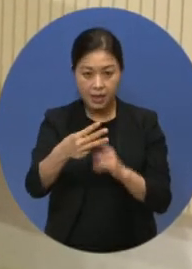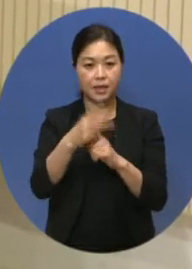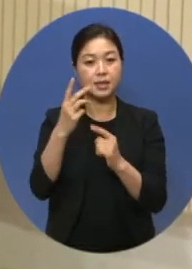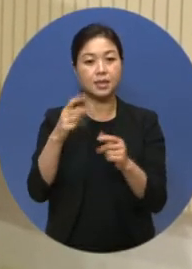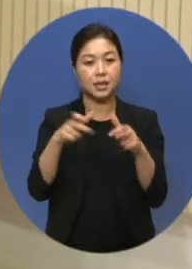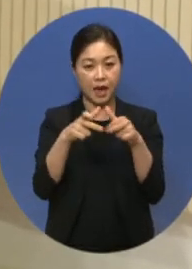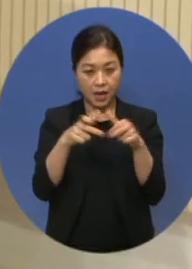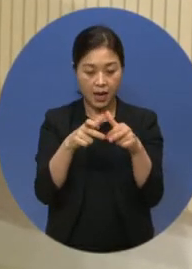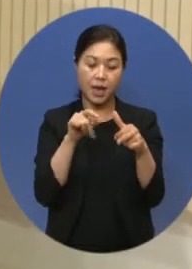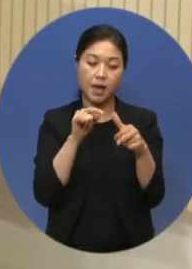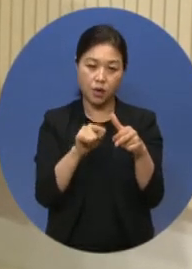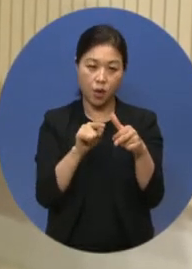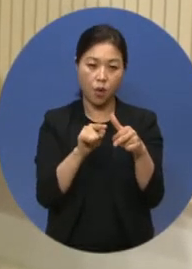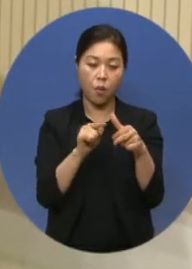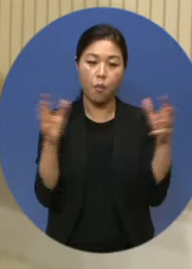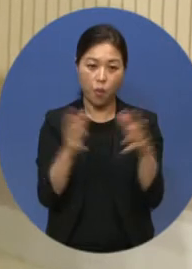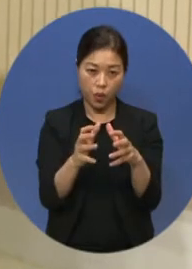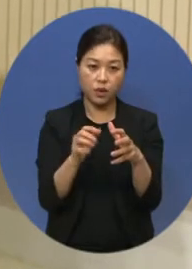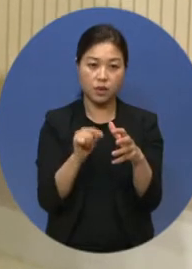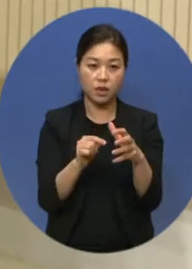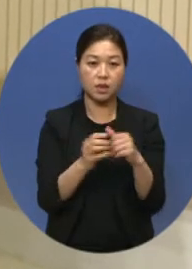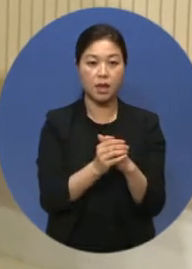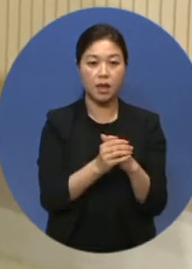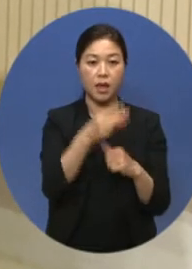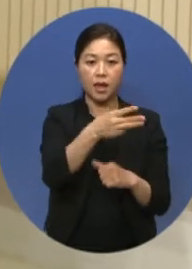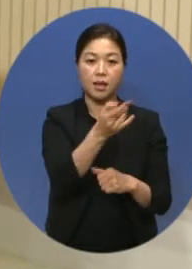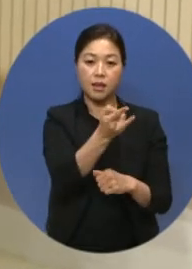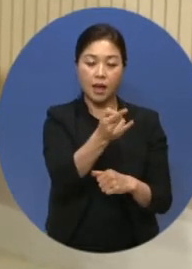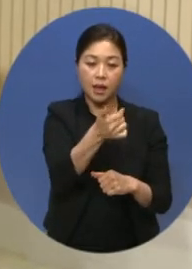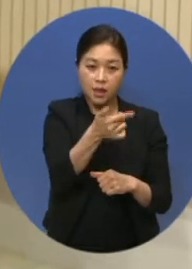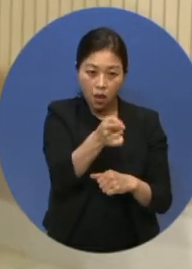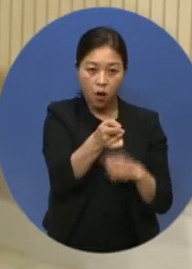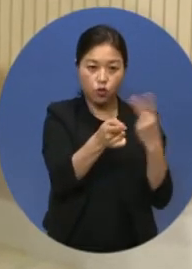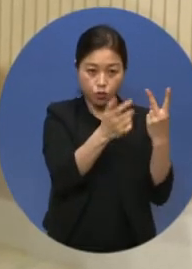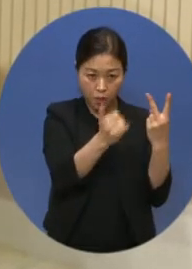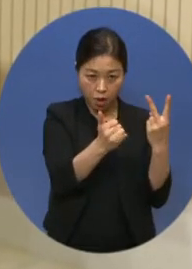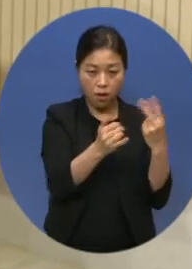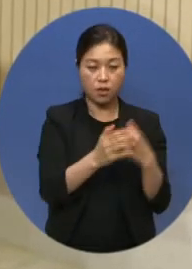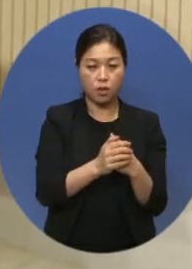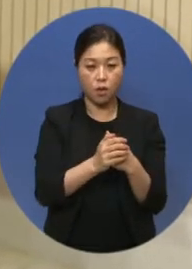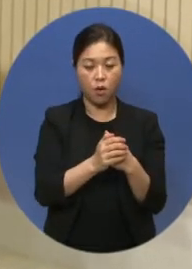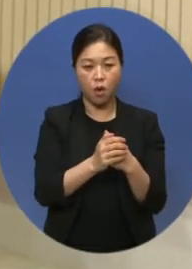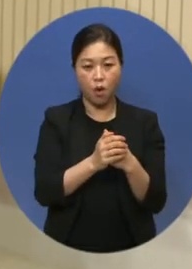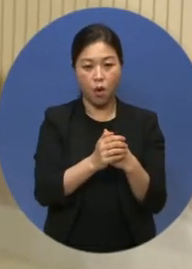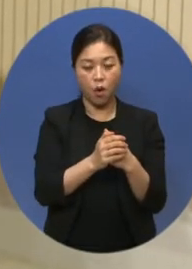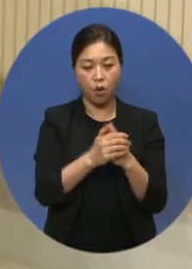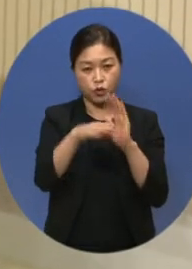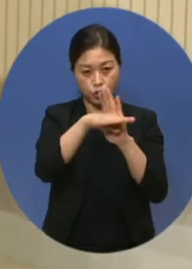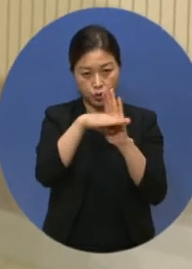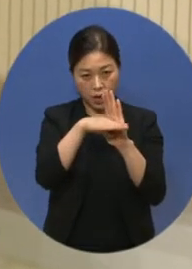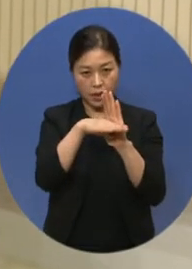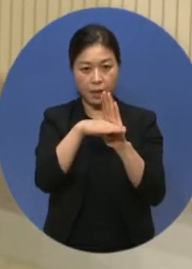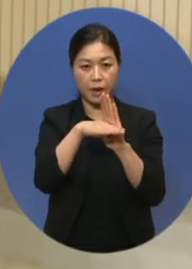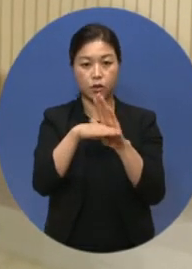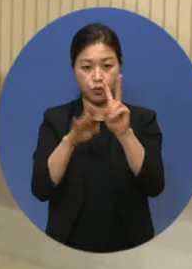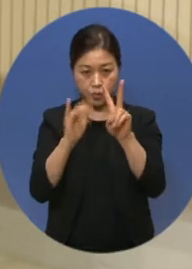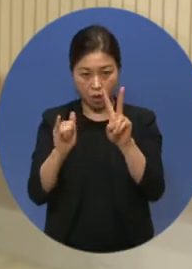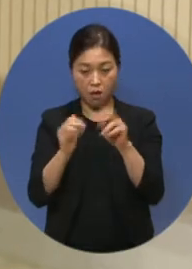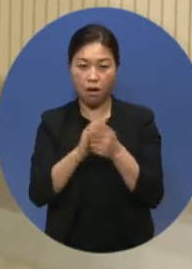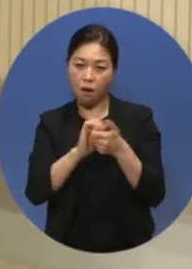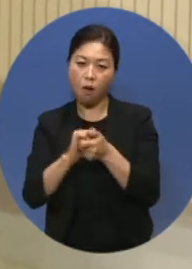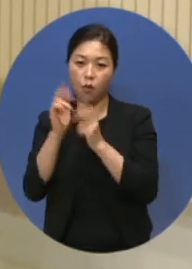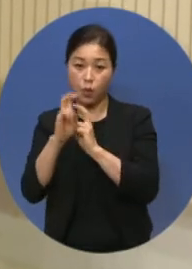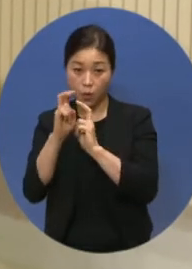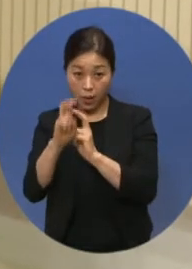그런 장애인들 중에 테너가 두 명, 바리톤이 두 명, 그 다음에 소프라노가 두 명,